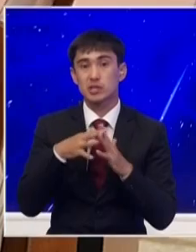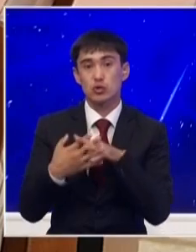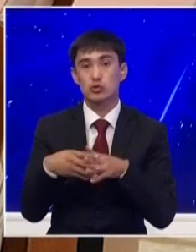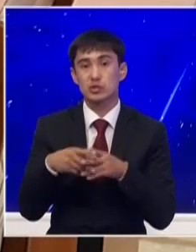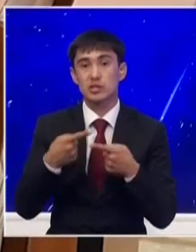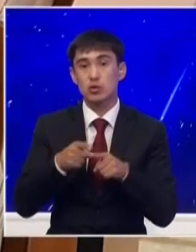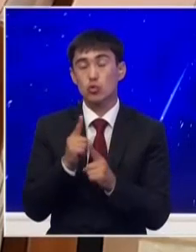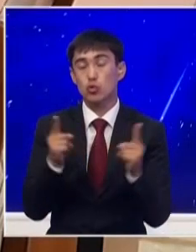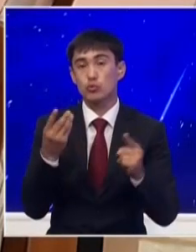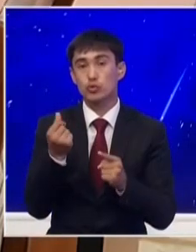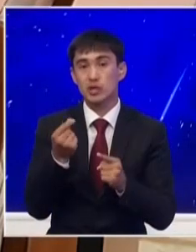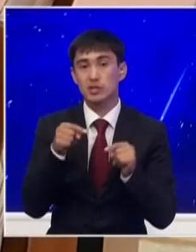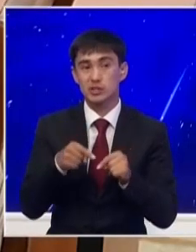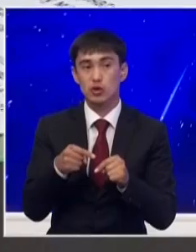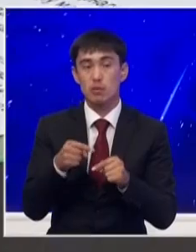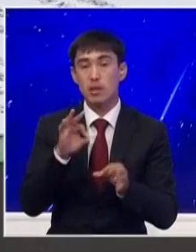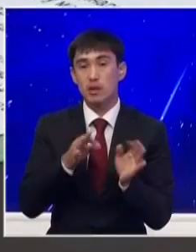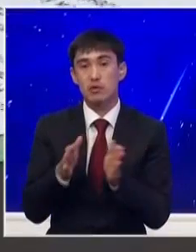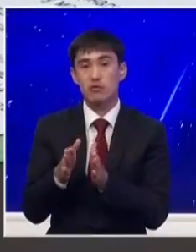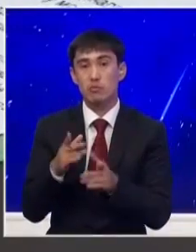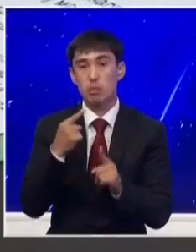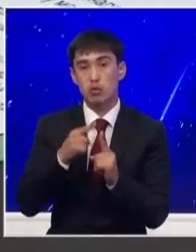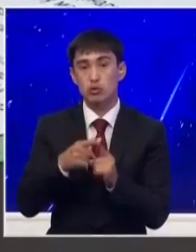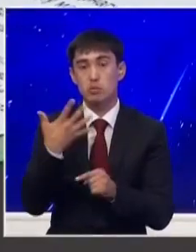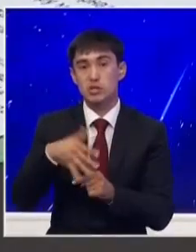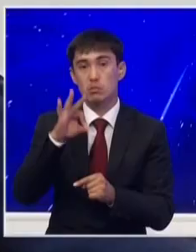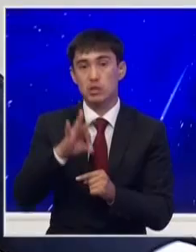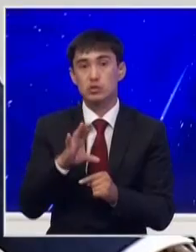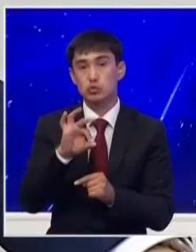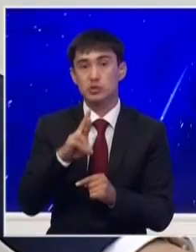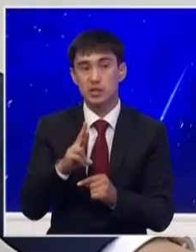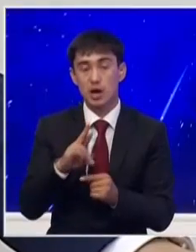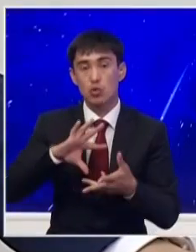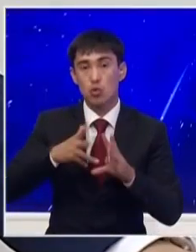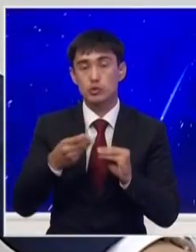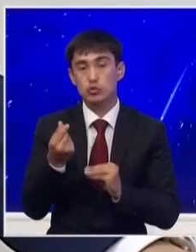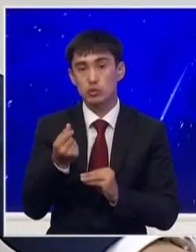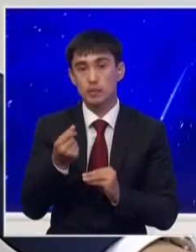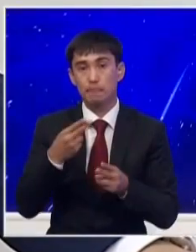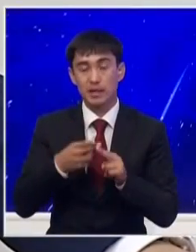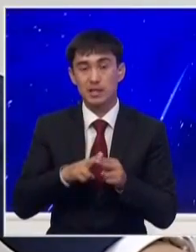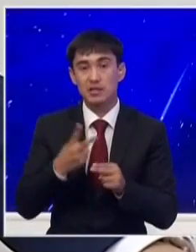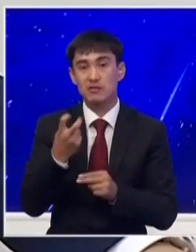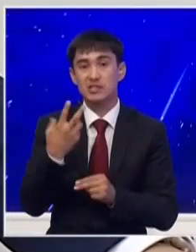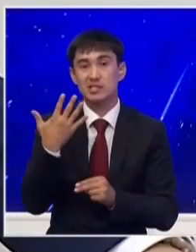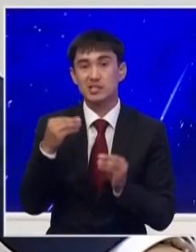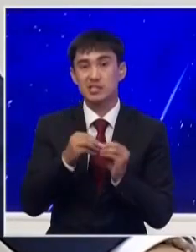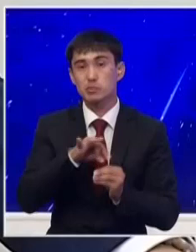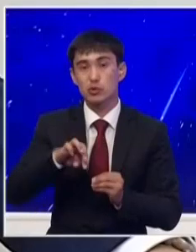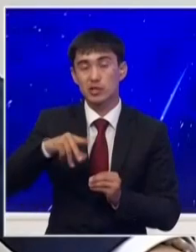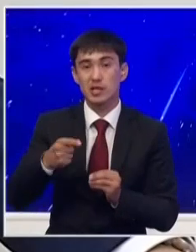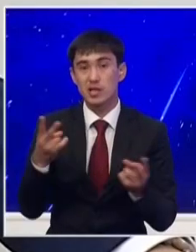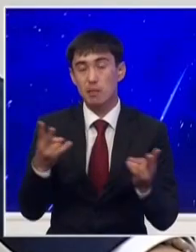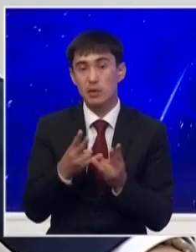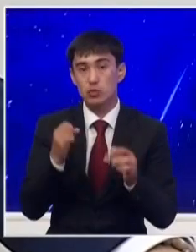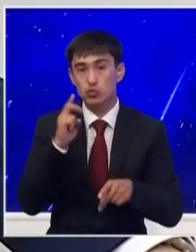на такую крупную сумму денег. Еще по нормативам положено выдать 50% субсидий от общей суммы, а это 210 миллионов тенге.